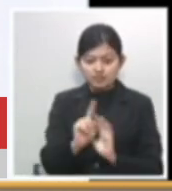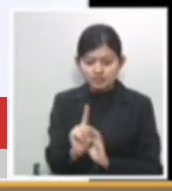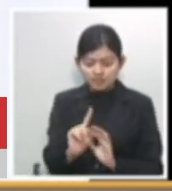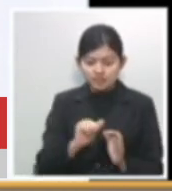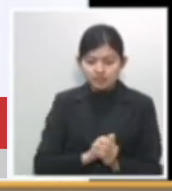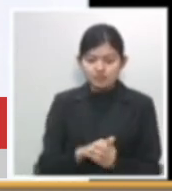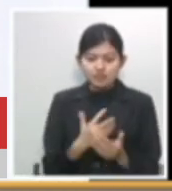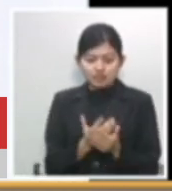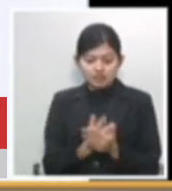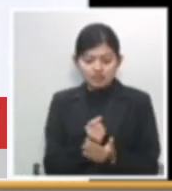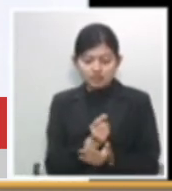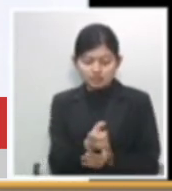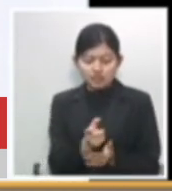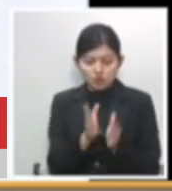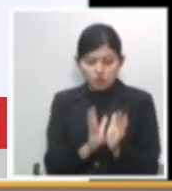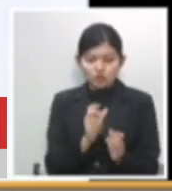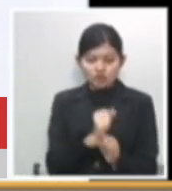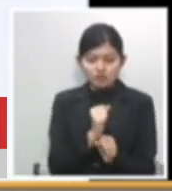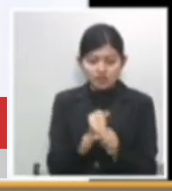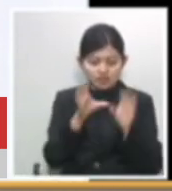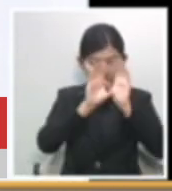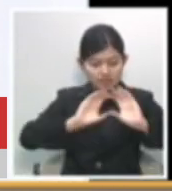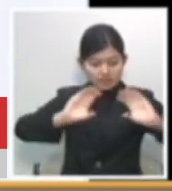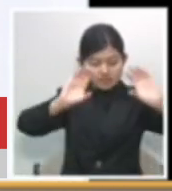าจ้างตอบแทนผู้ปฏิบัติงานในราชการ